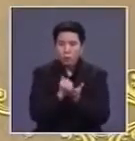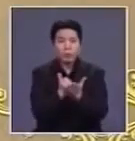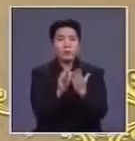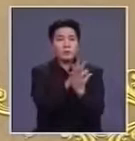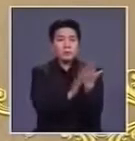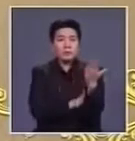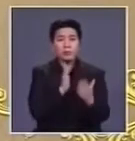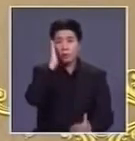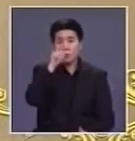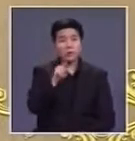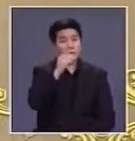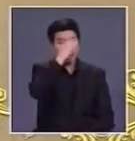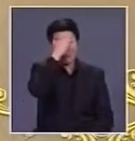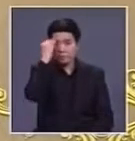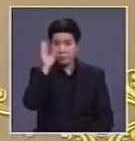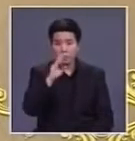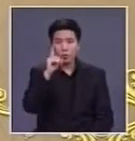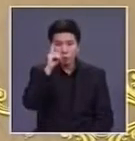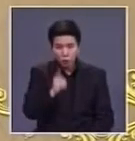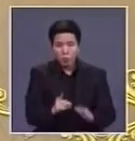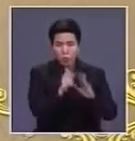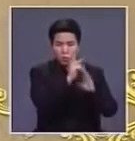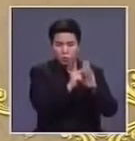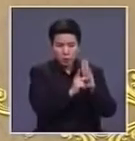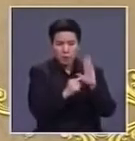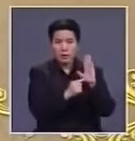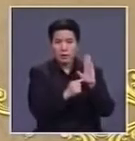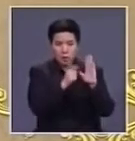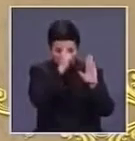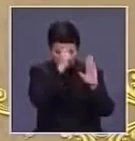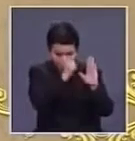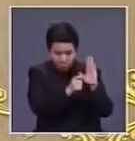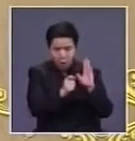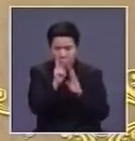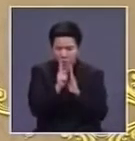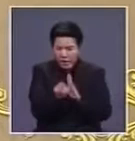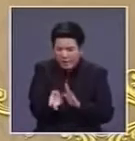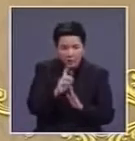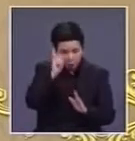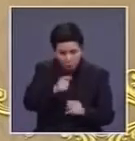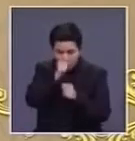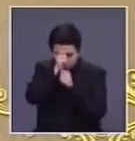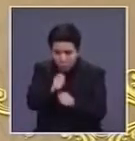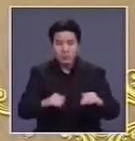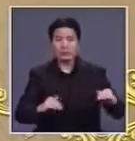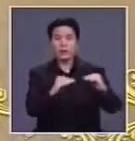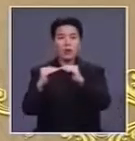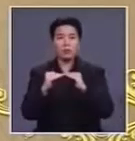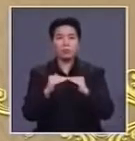อย่าลืมก็ต้องส่งเสริมการเคารพกฎหมายด้วยนะครับไม่ว่าจะเป็นกฎหมายเล็กกฎหมายน้อยหรือกฎหมายใหญ่ใดก็ตามนะครับอย่า